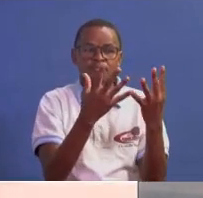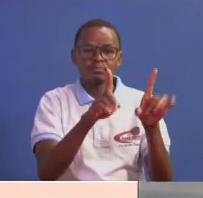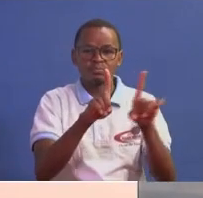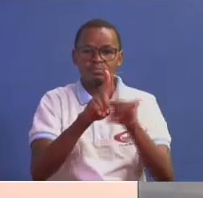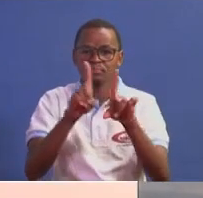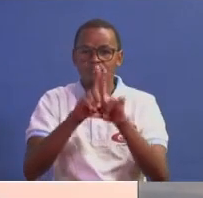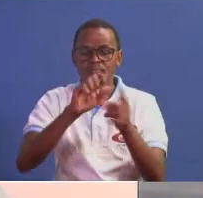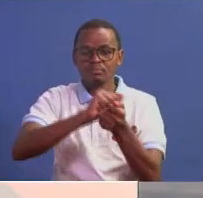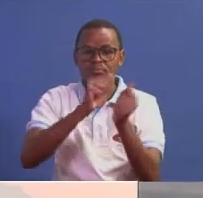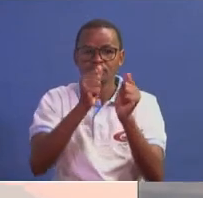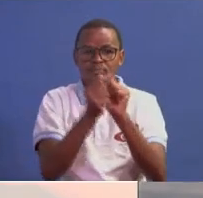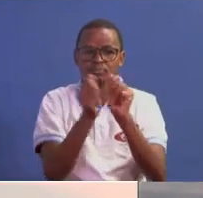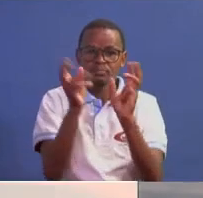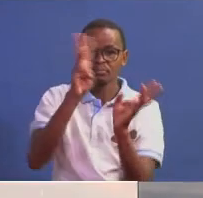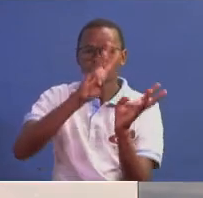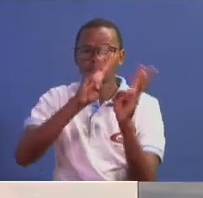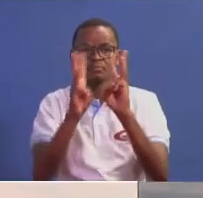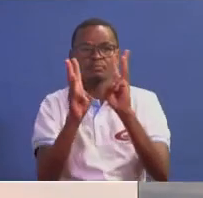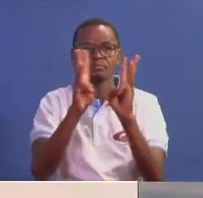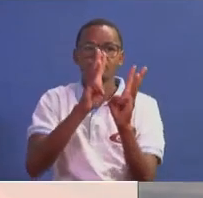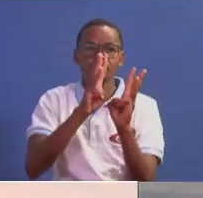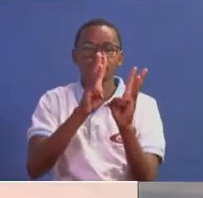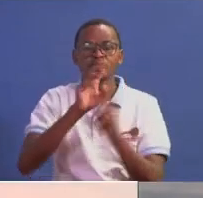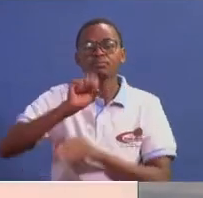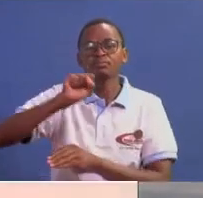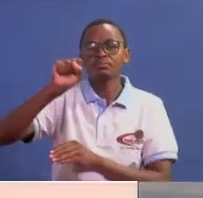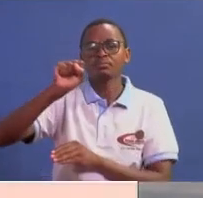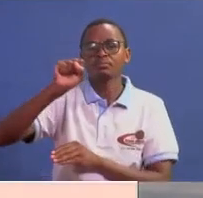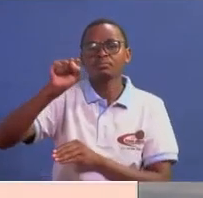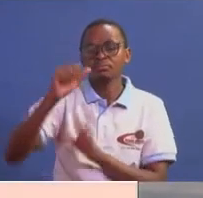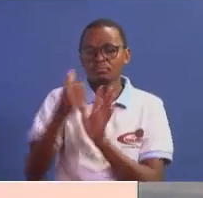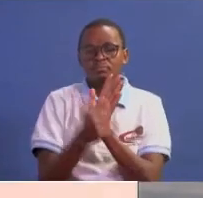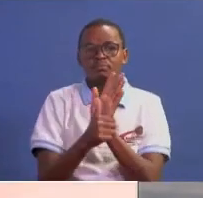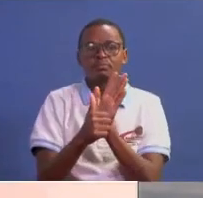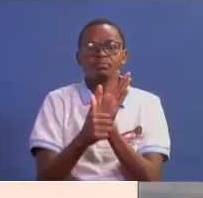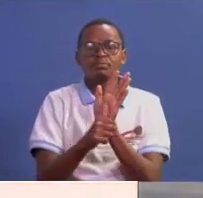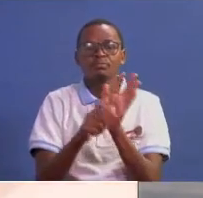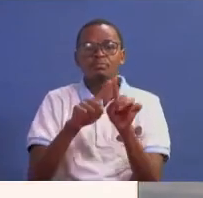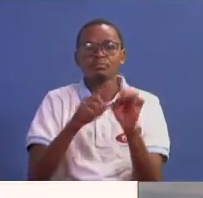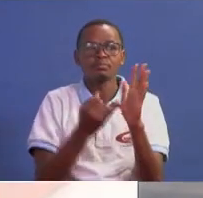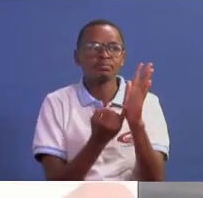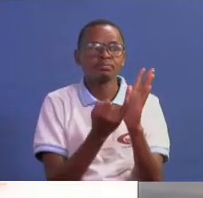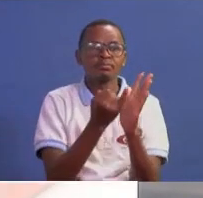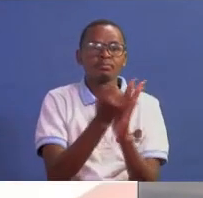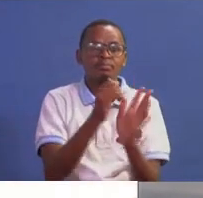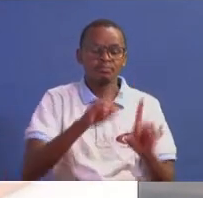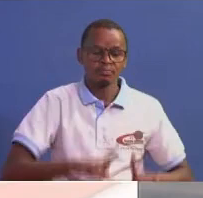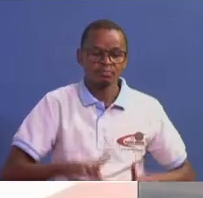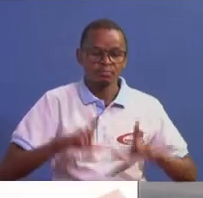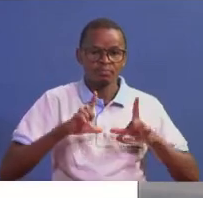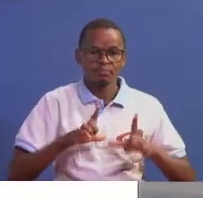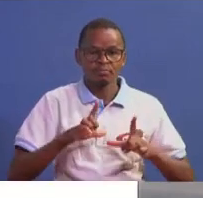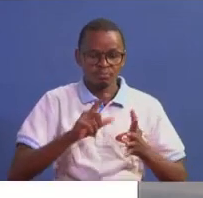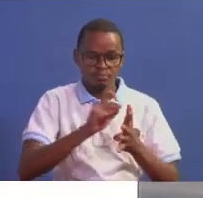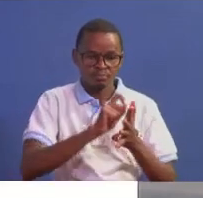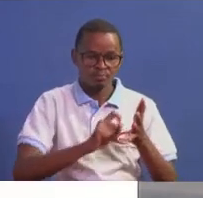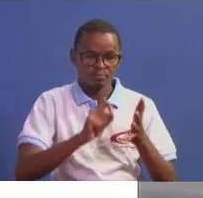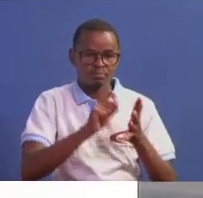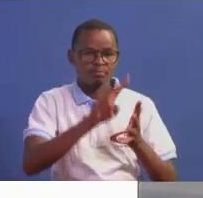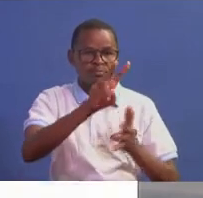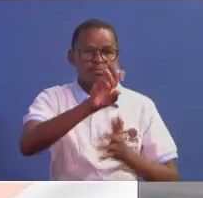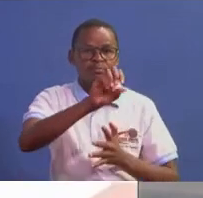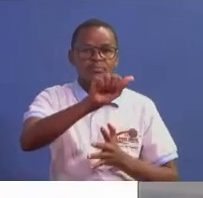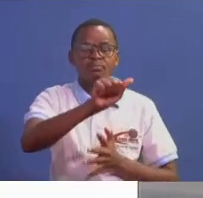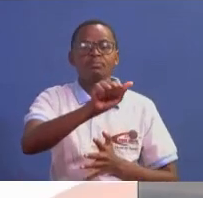ikiwemo pamoja na mabadiliko ya hali ya hewa, siasa zenye utata na kupanda kwa gharama za maisha. Mwandishi